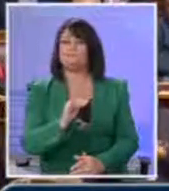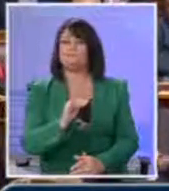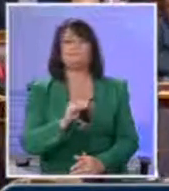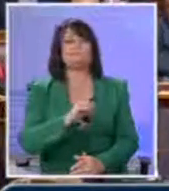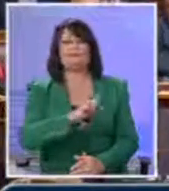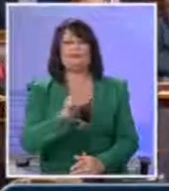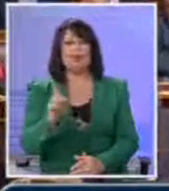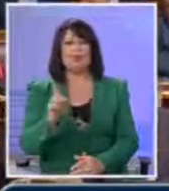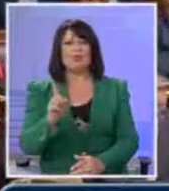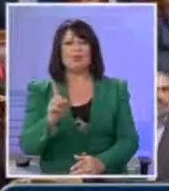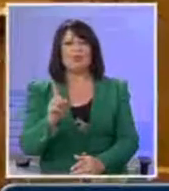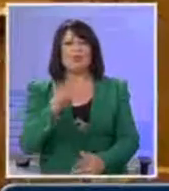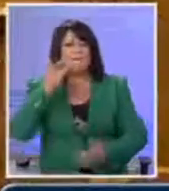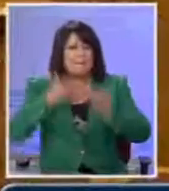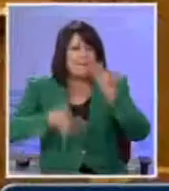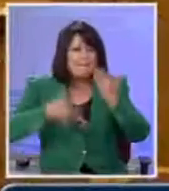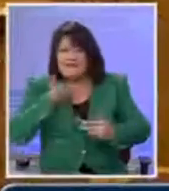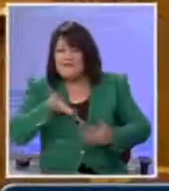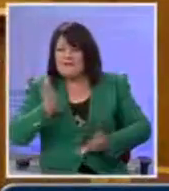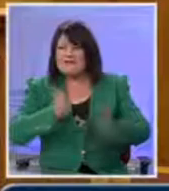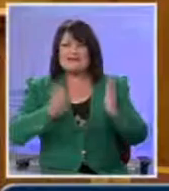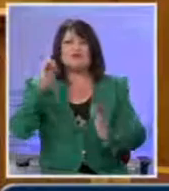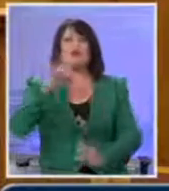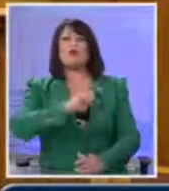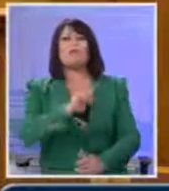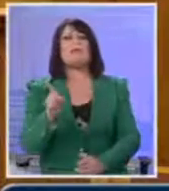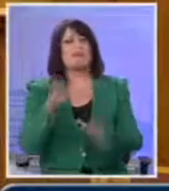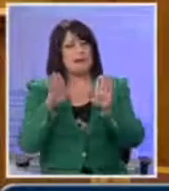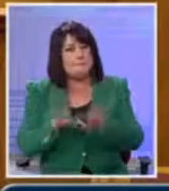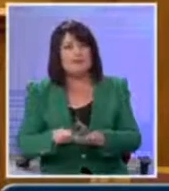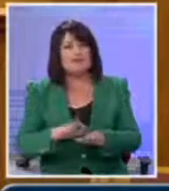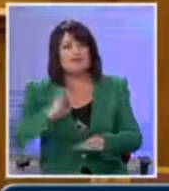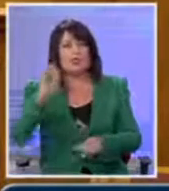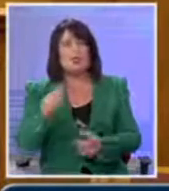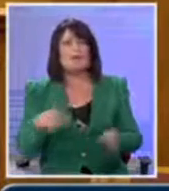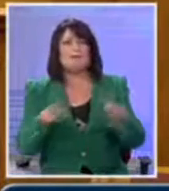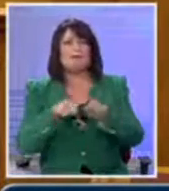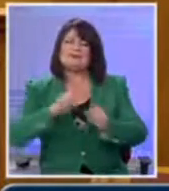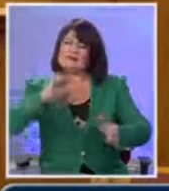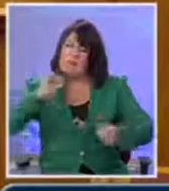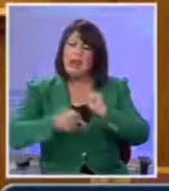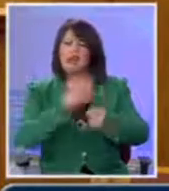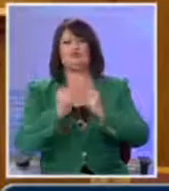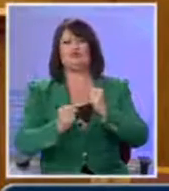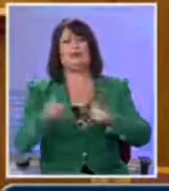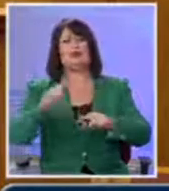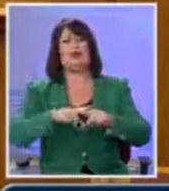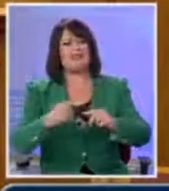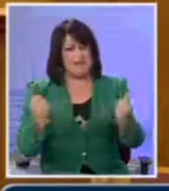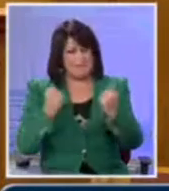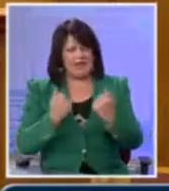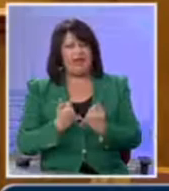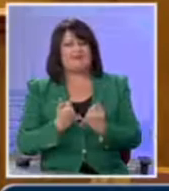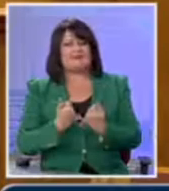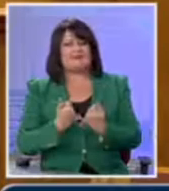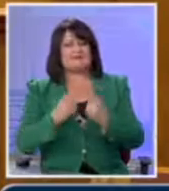ούτε να πάρετε το νοματιόν σας και να φεύγετε στο εξωτερικό. Να δώσουμε όλοι μαζί εδώ τη μάχη. Να μας πιέσετε, να